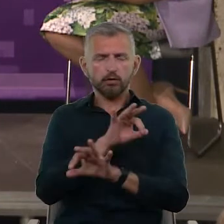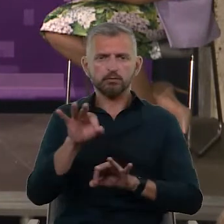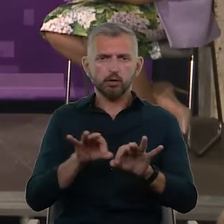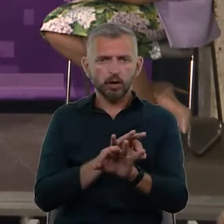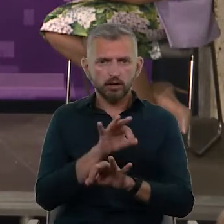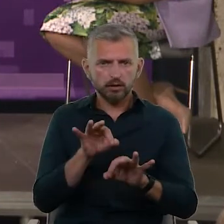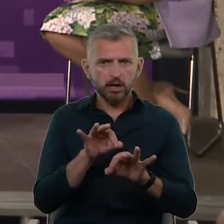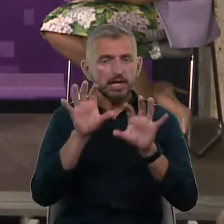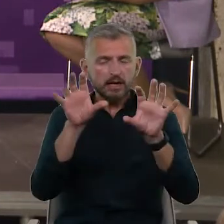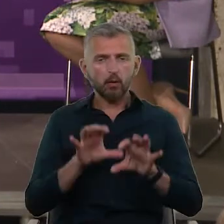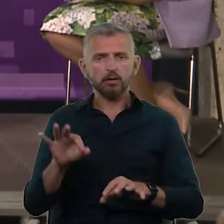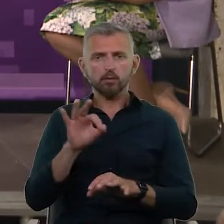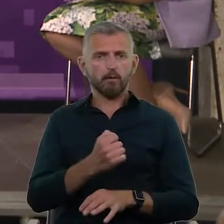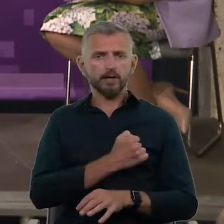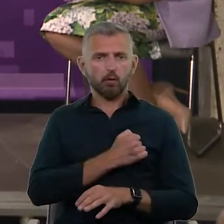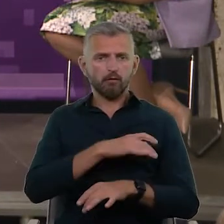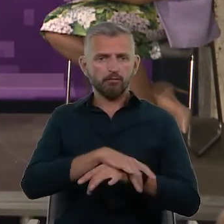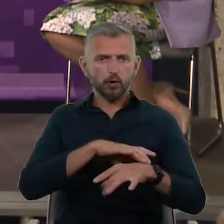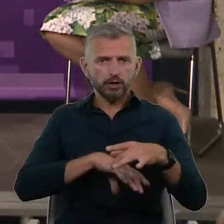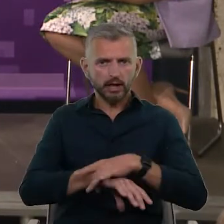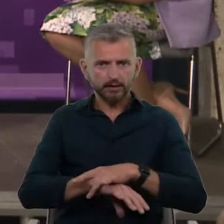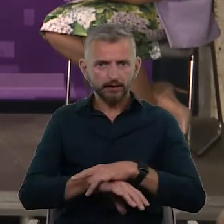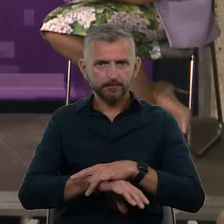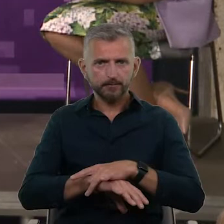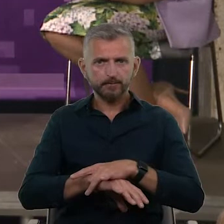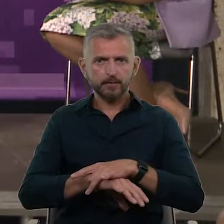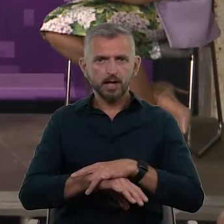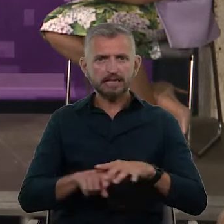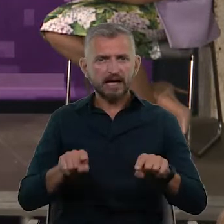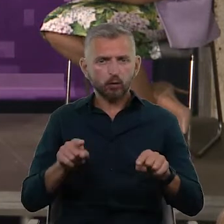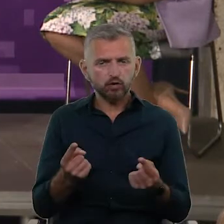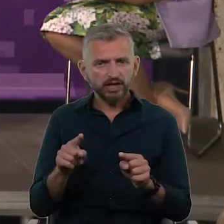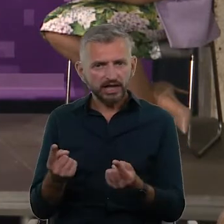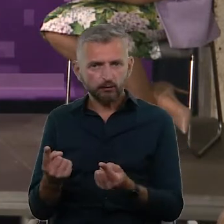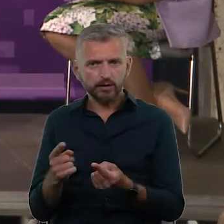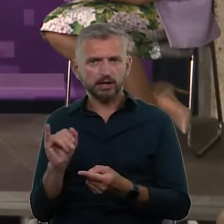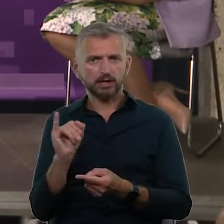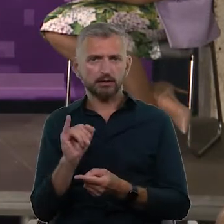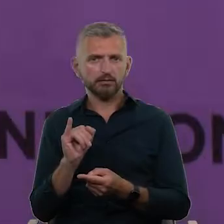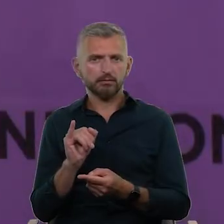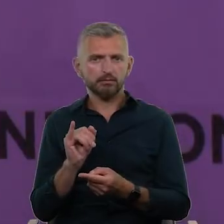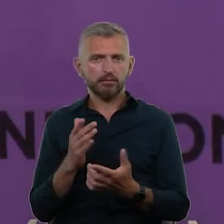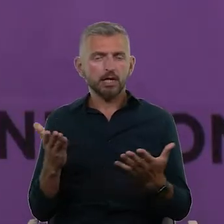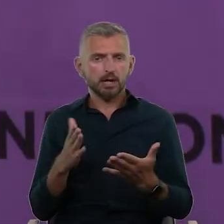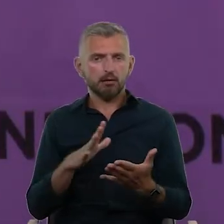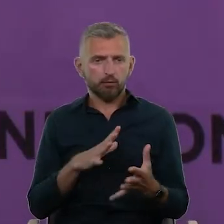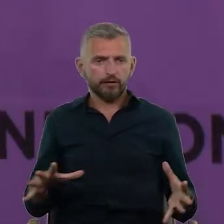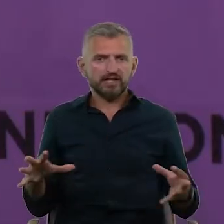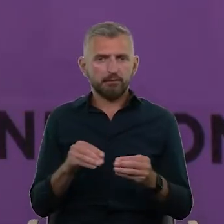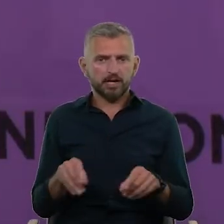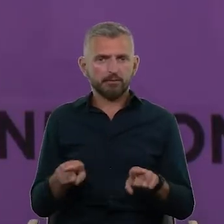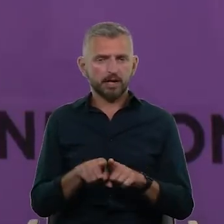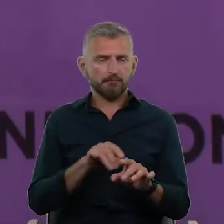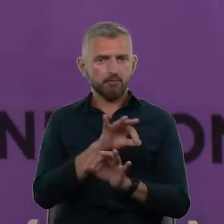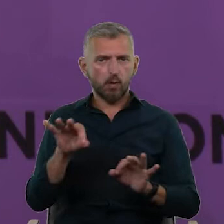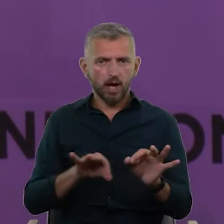закон про військовополонених, заручників, і який був спільним таким